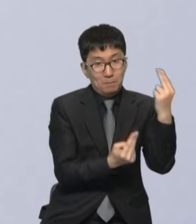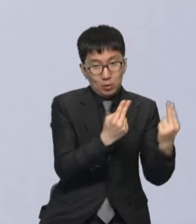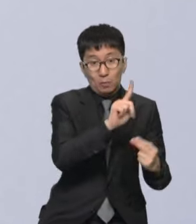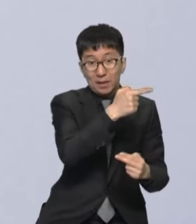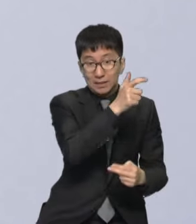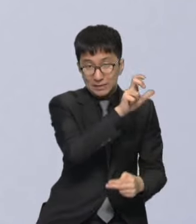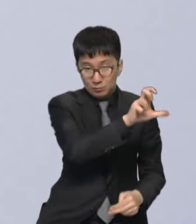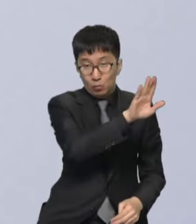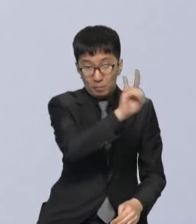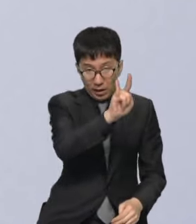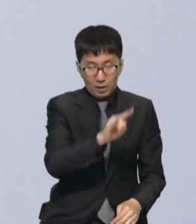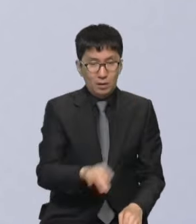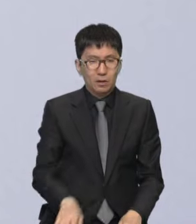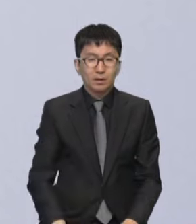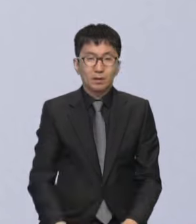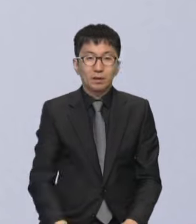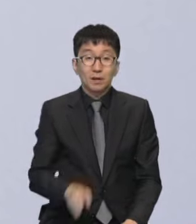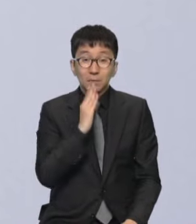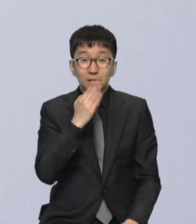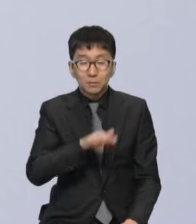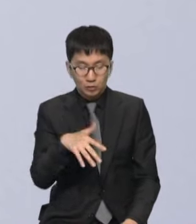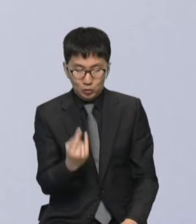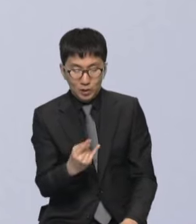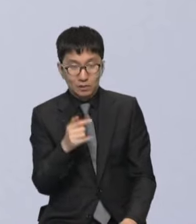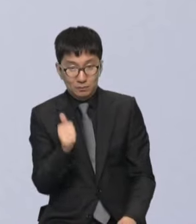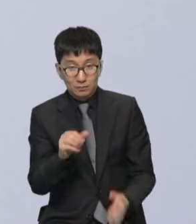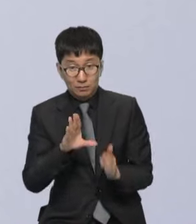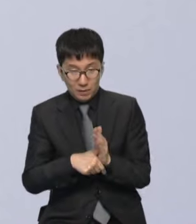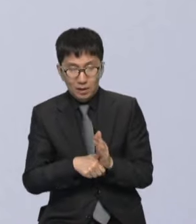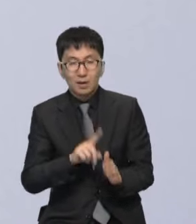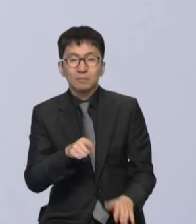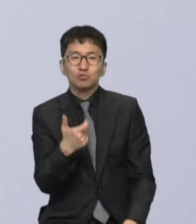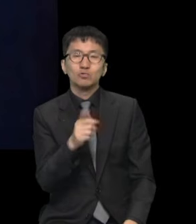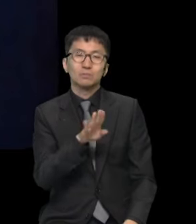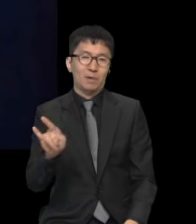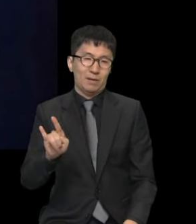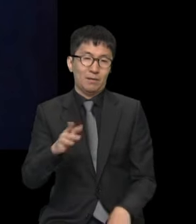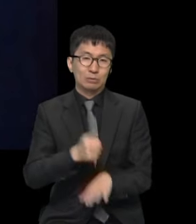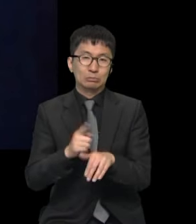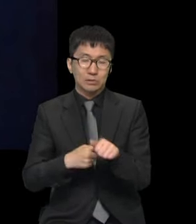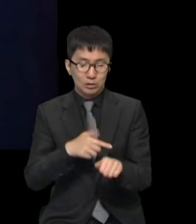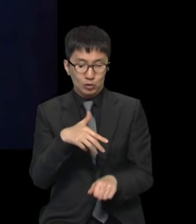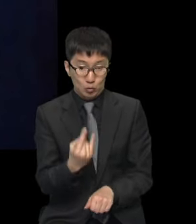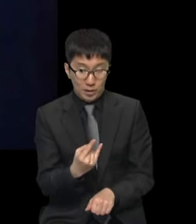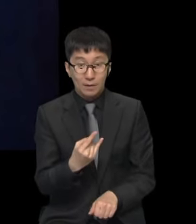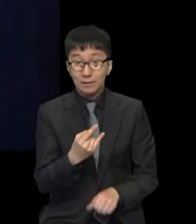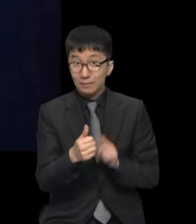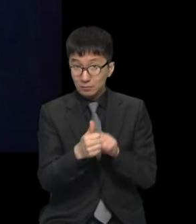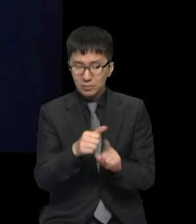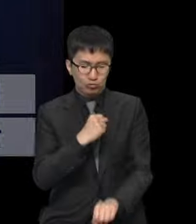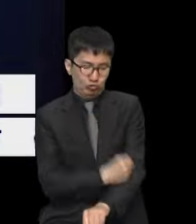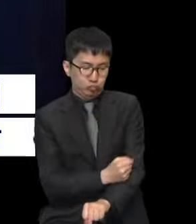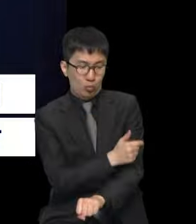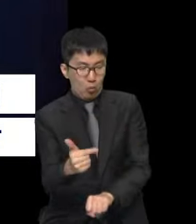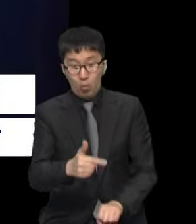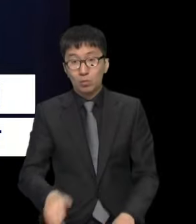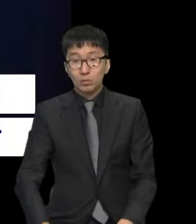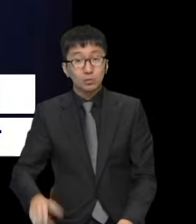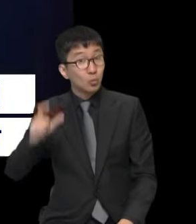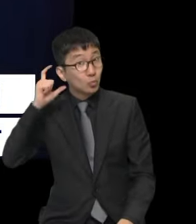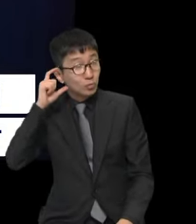회장 시절 160배 상승해 최 회장의 기여가 여전히 더 크단 겁니다. 또 노태우 전 대통령이 SK그룹의